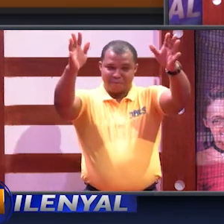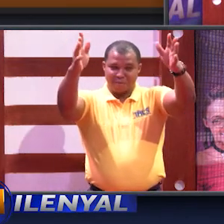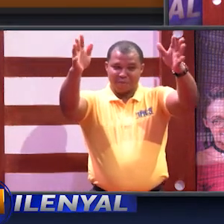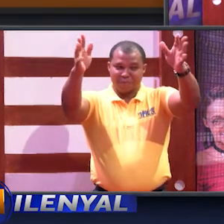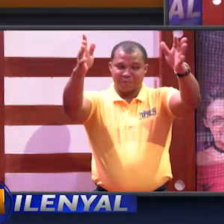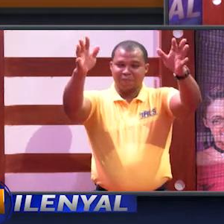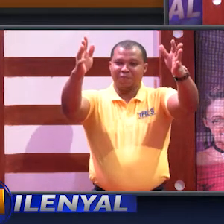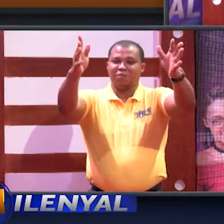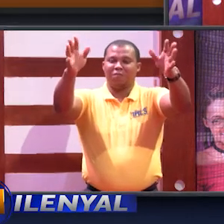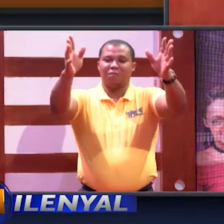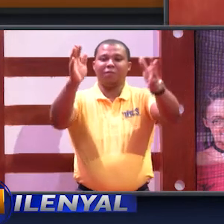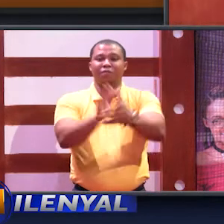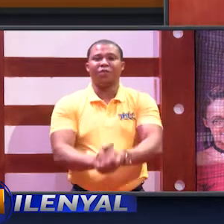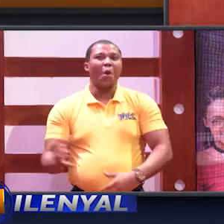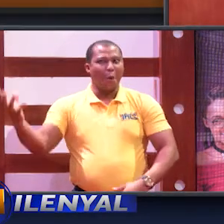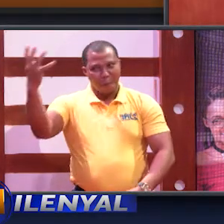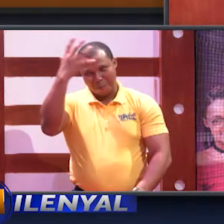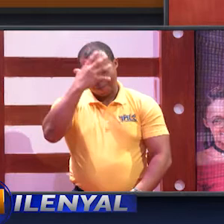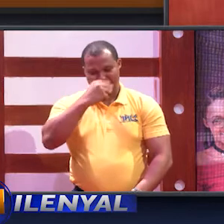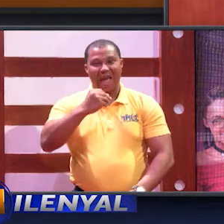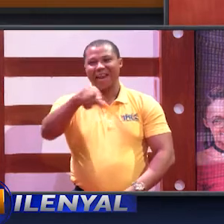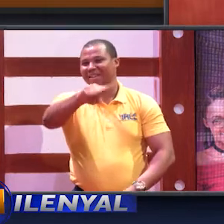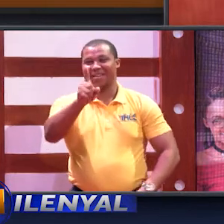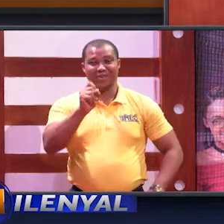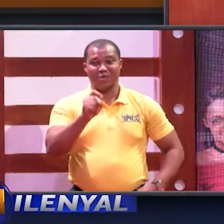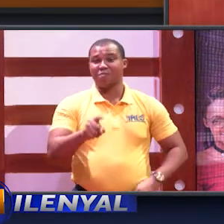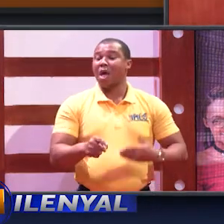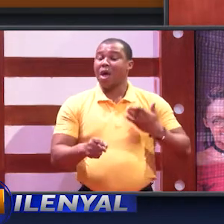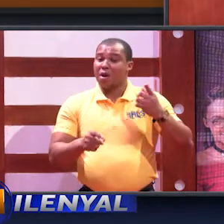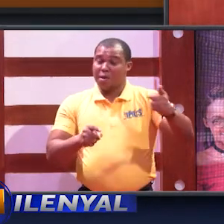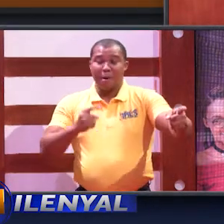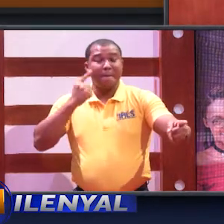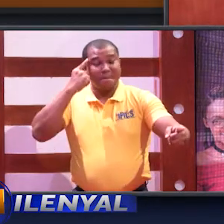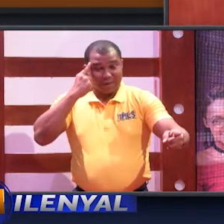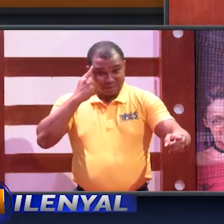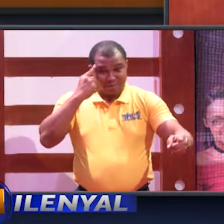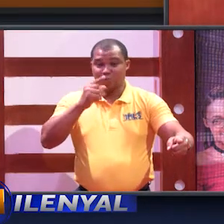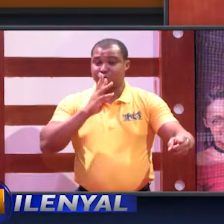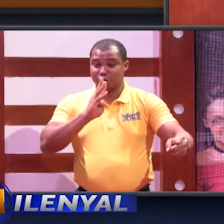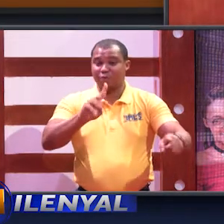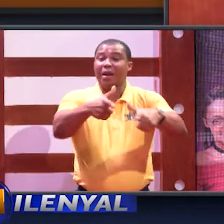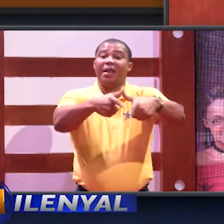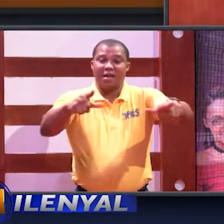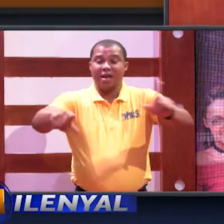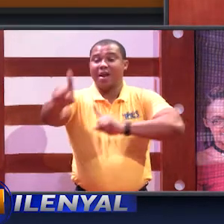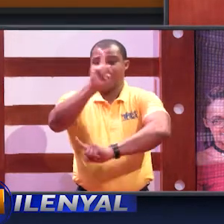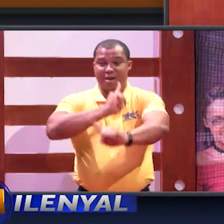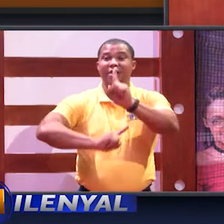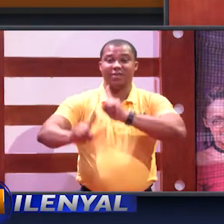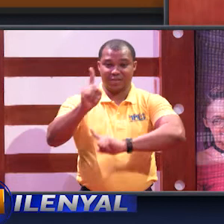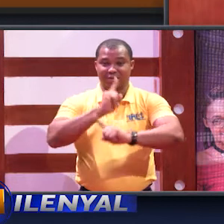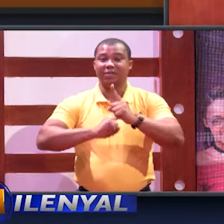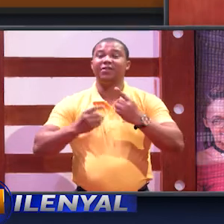Bon, en fait, c'est une très belle question. Donc, c'est pour nous parler langue signe par rapport avec la méthode que nous-mêmes nous